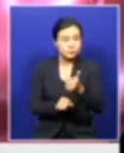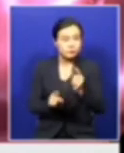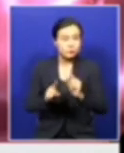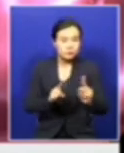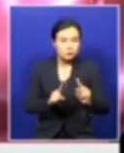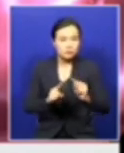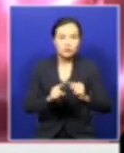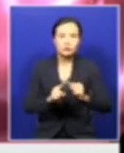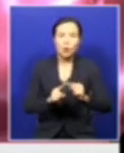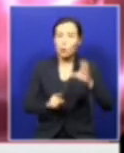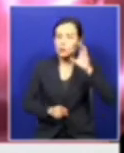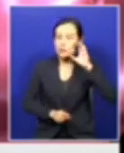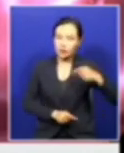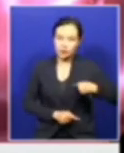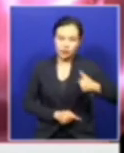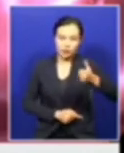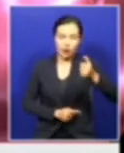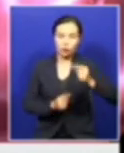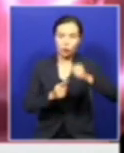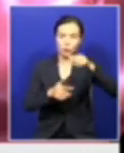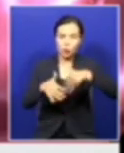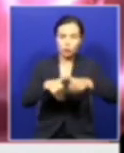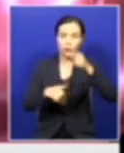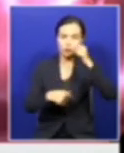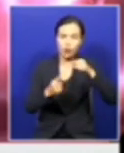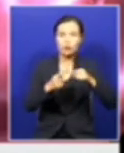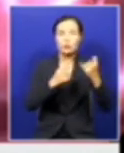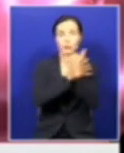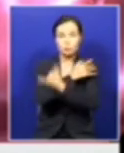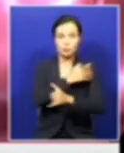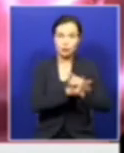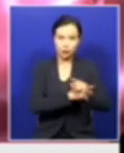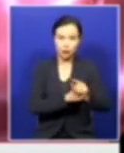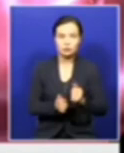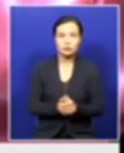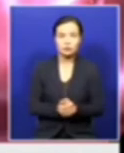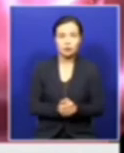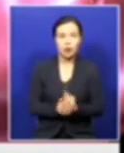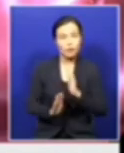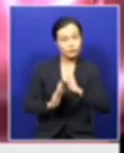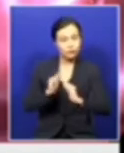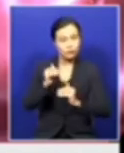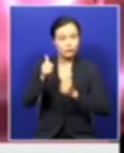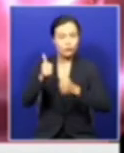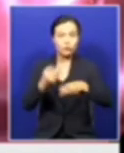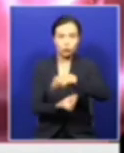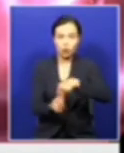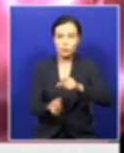ให้กับพี่น้องประชาชนคนไทยและชาวต่างประเทศสามารถฟื้นฟูเศรษฐกิจ